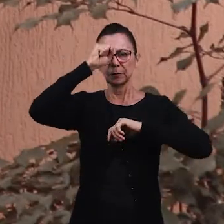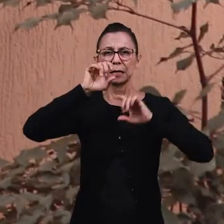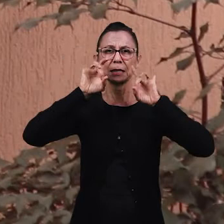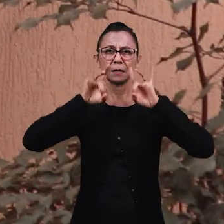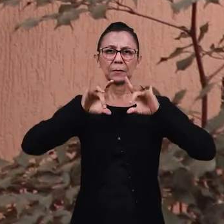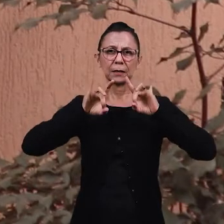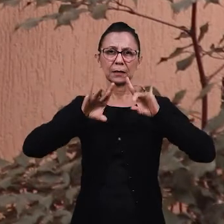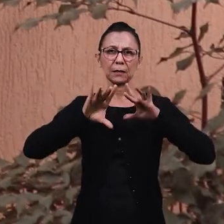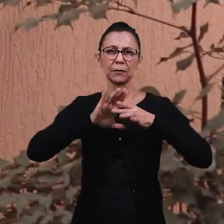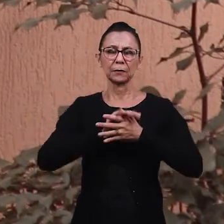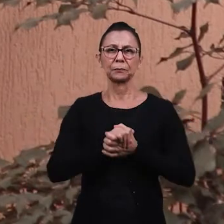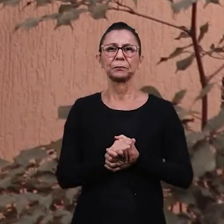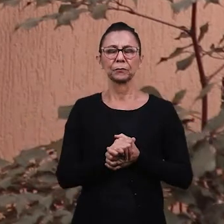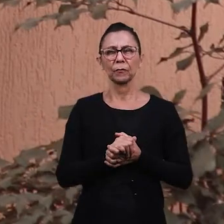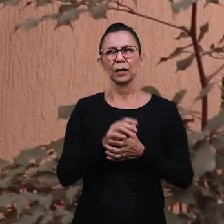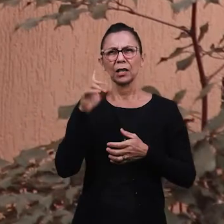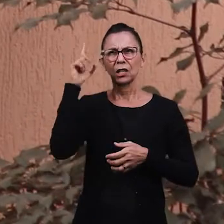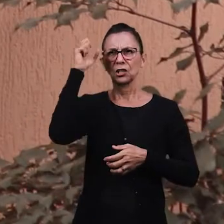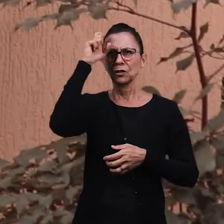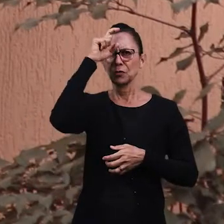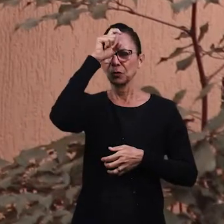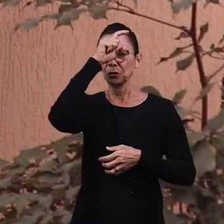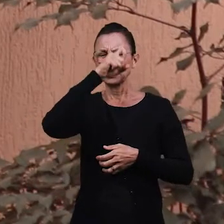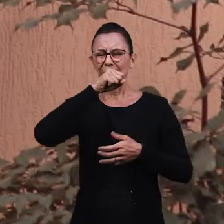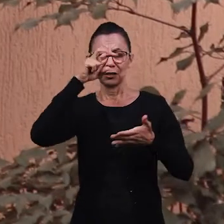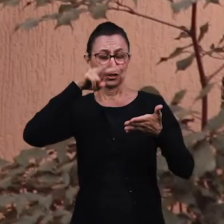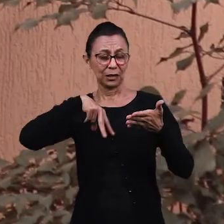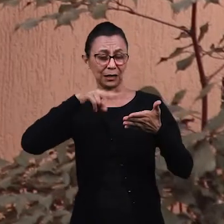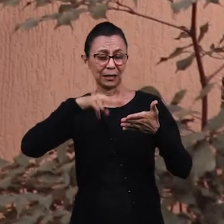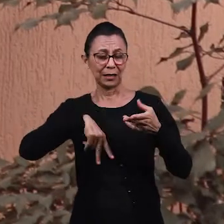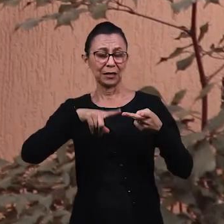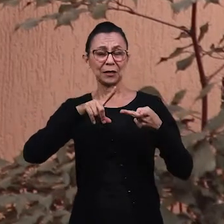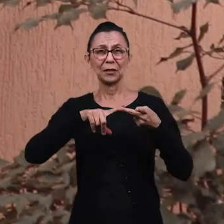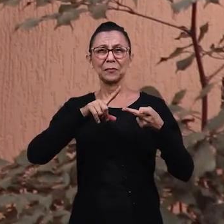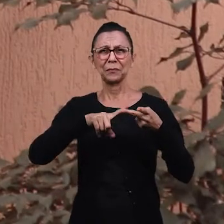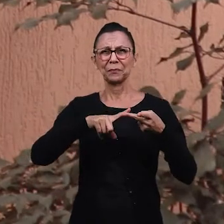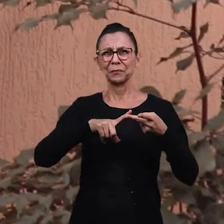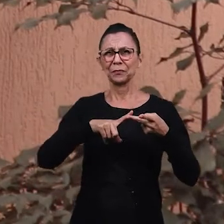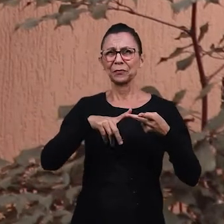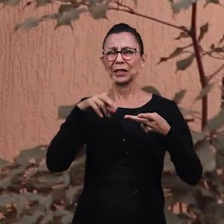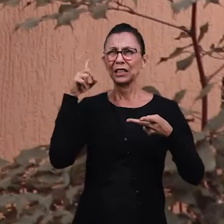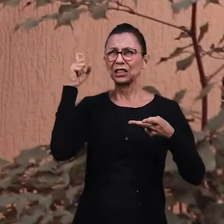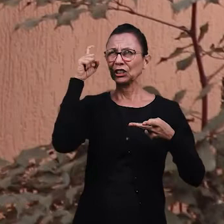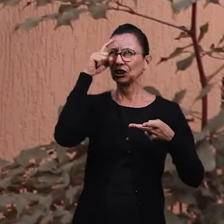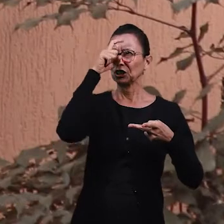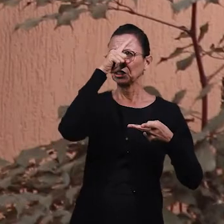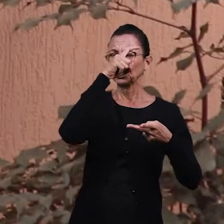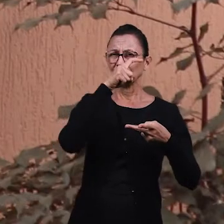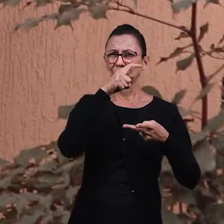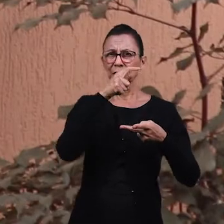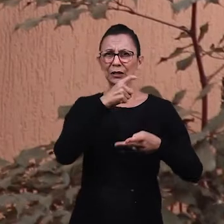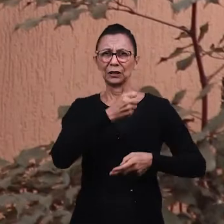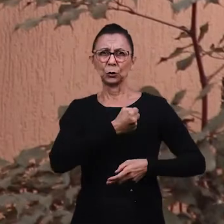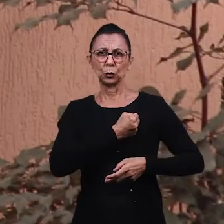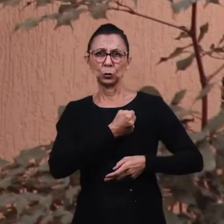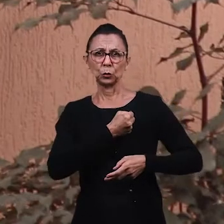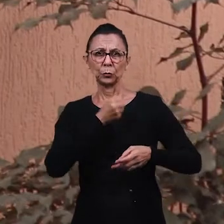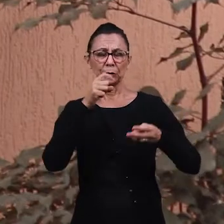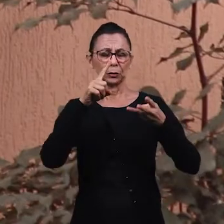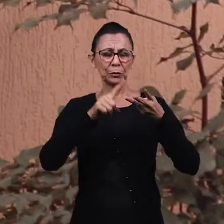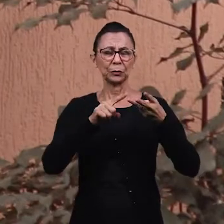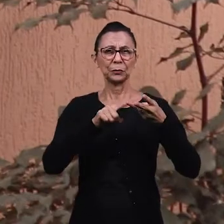sont spécifiques et pas. Quels sont les problèmes d'apprentissage spécifiques? La